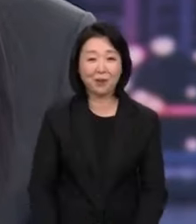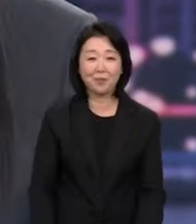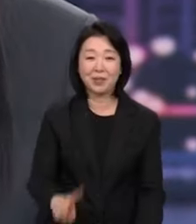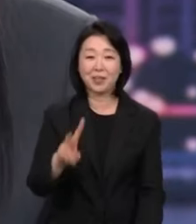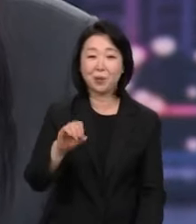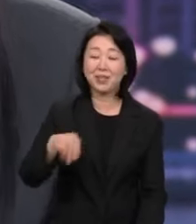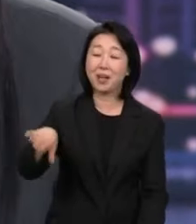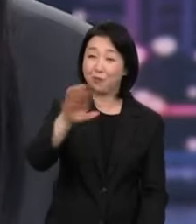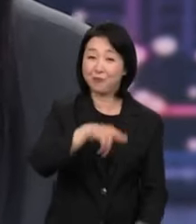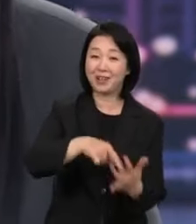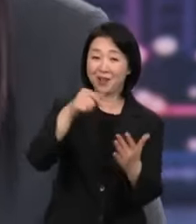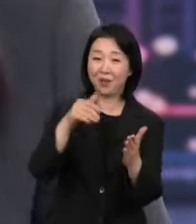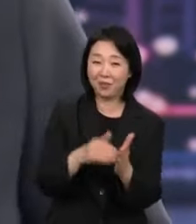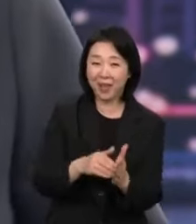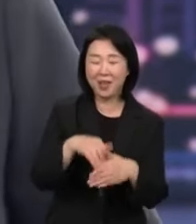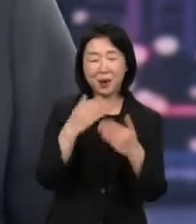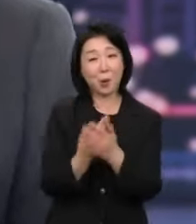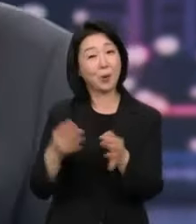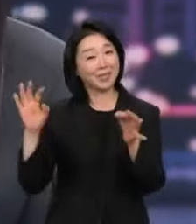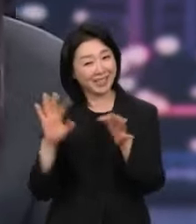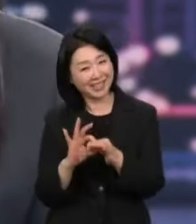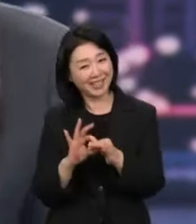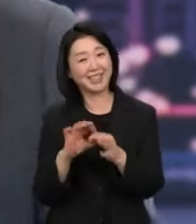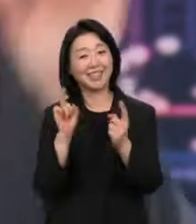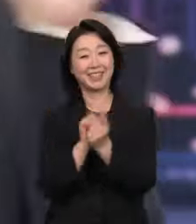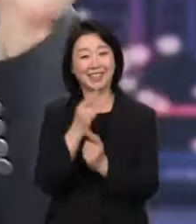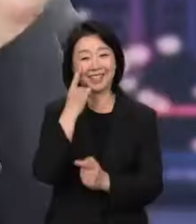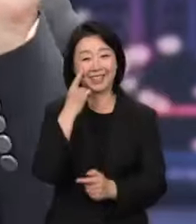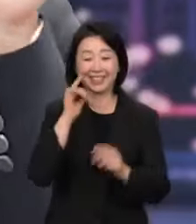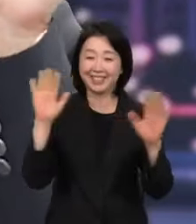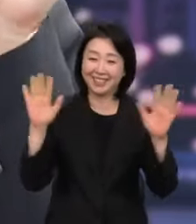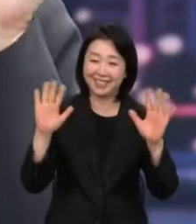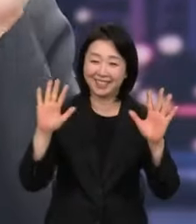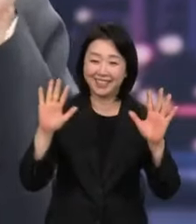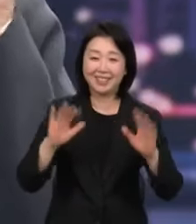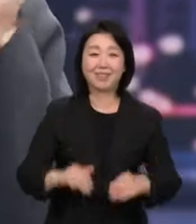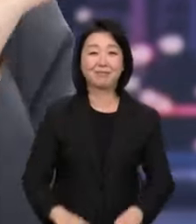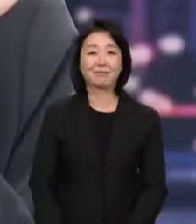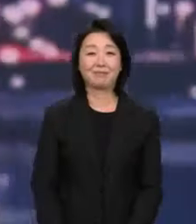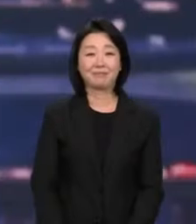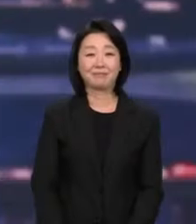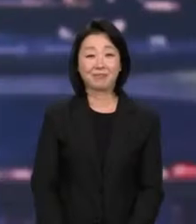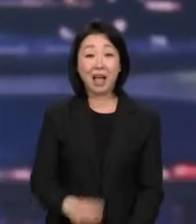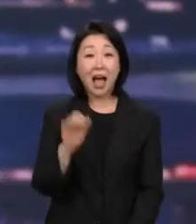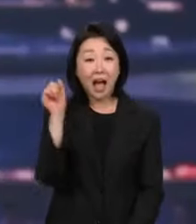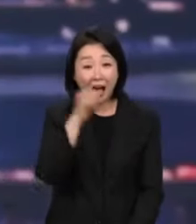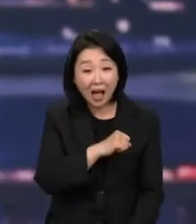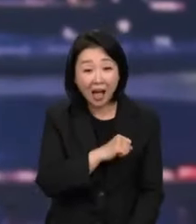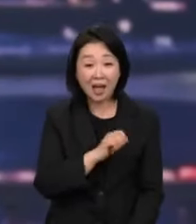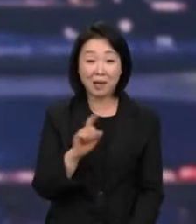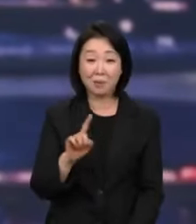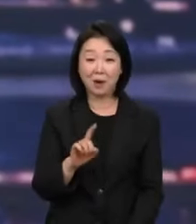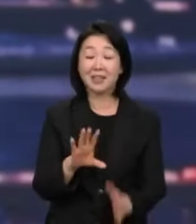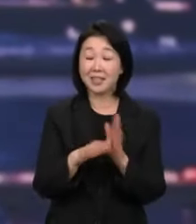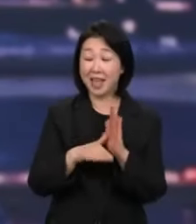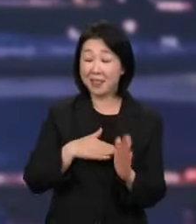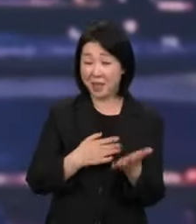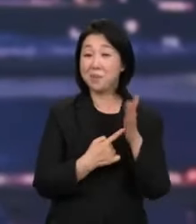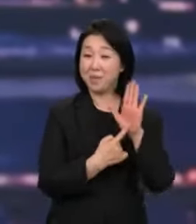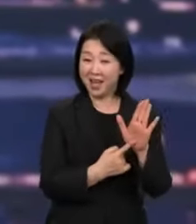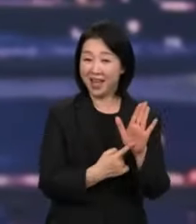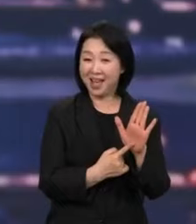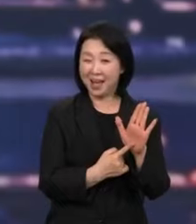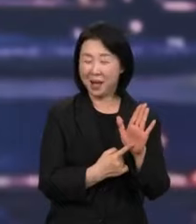2024 우리의 선택 로그인에서 만나요. 안녕. 아, 그때 저도